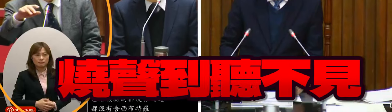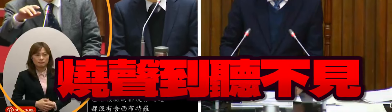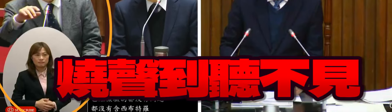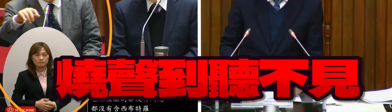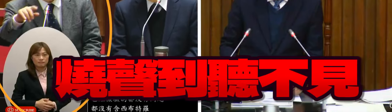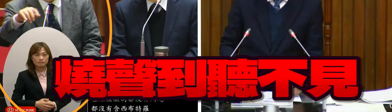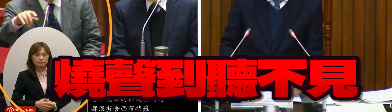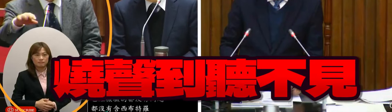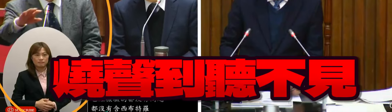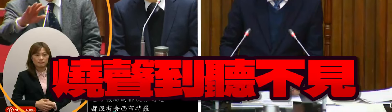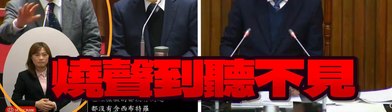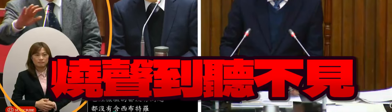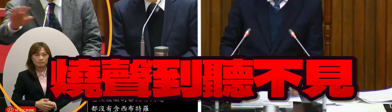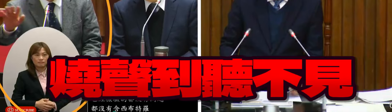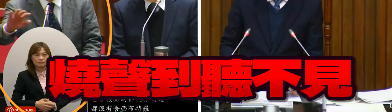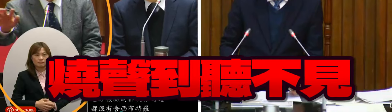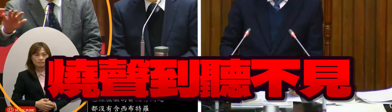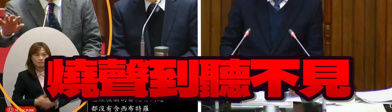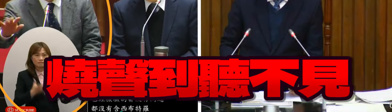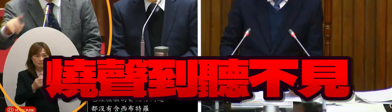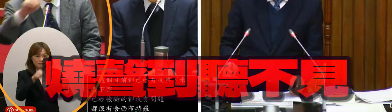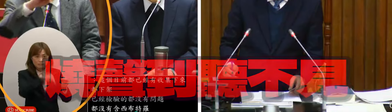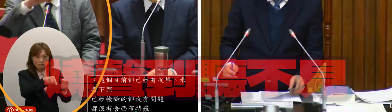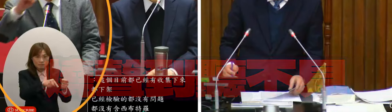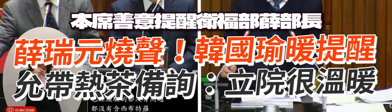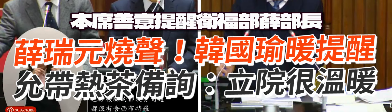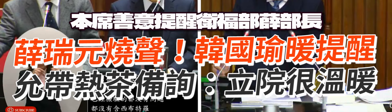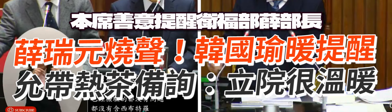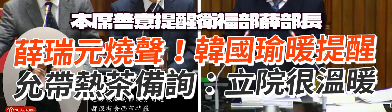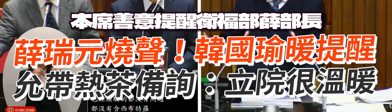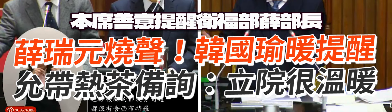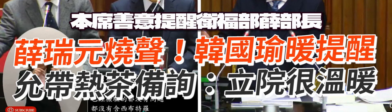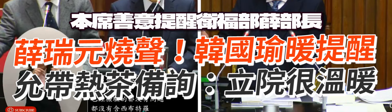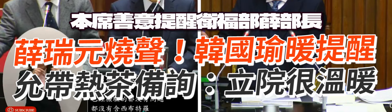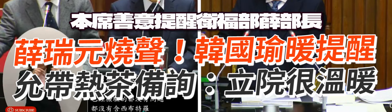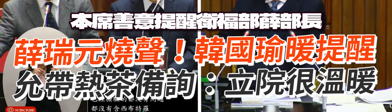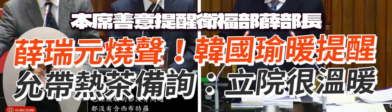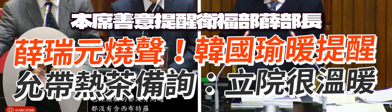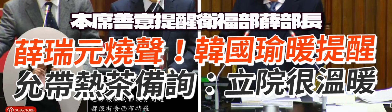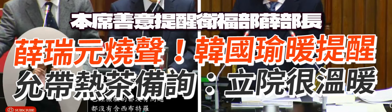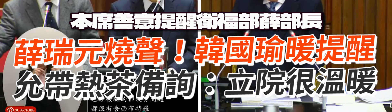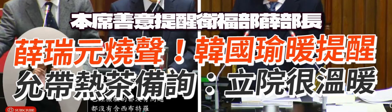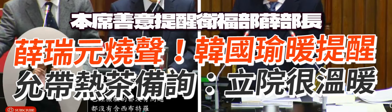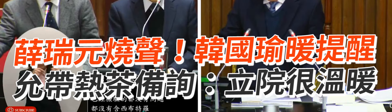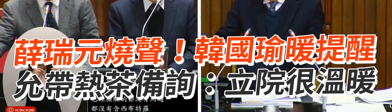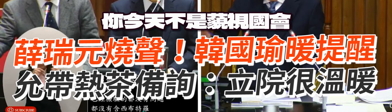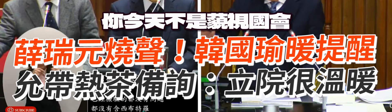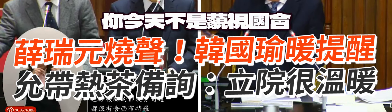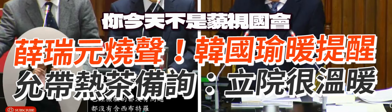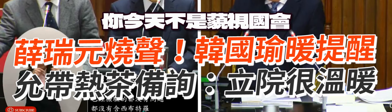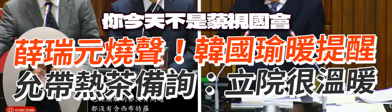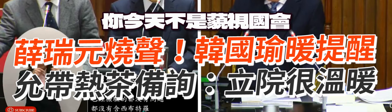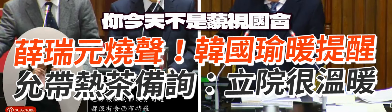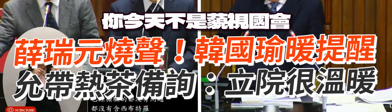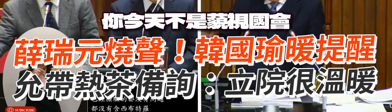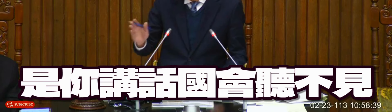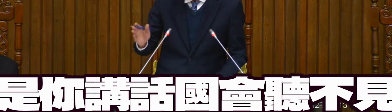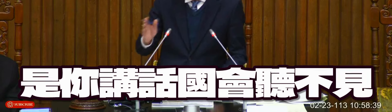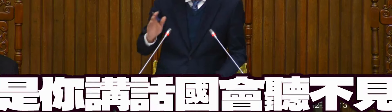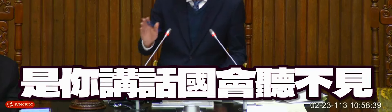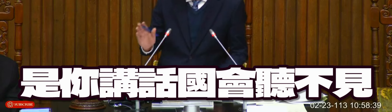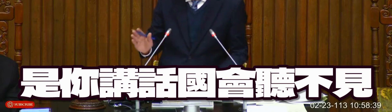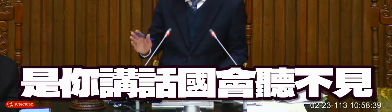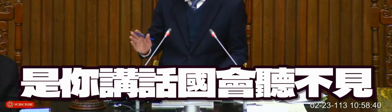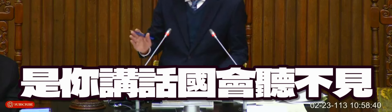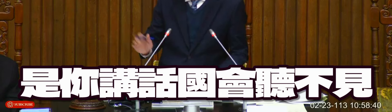统一批要九十几件，大概都没有。 好，好。 本席善意提醒一下卫福部薛部长，你今天不是藐视国会啊，是